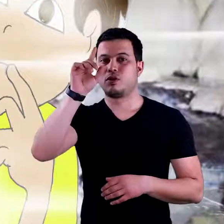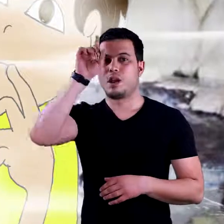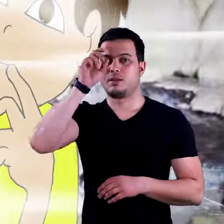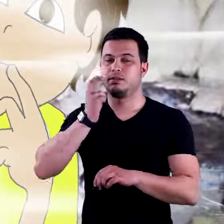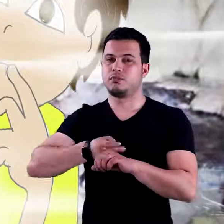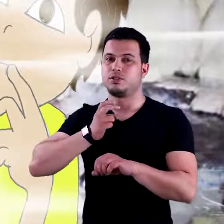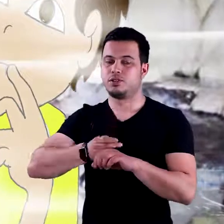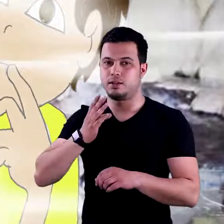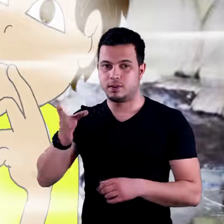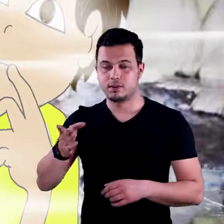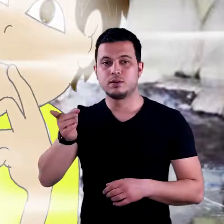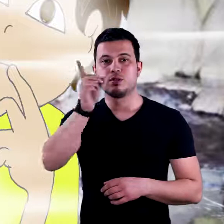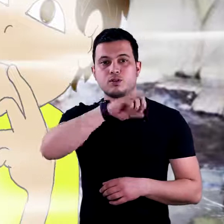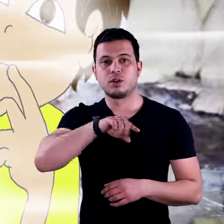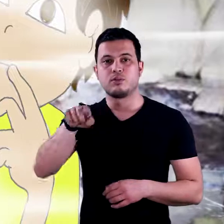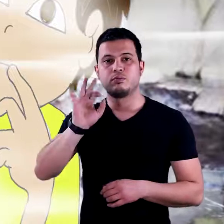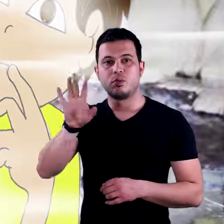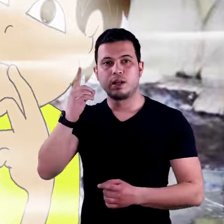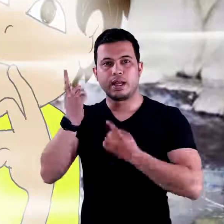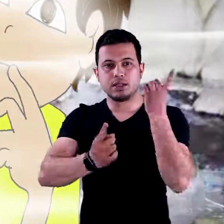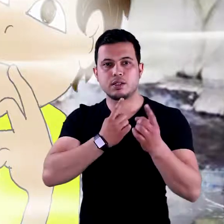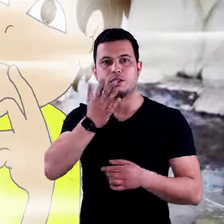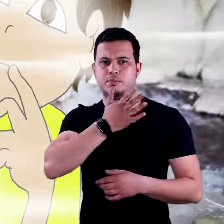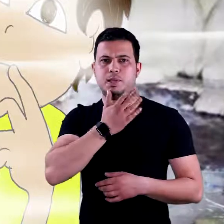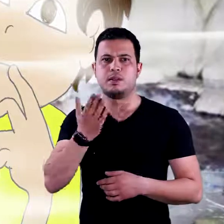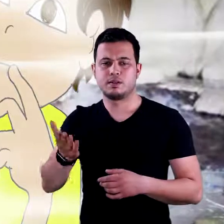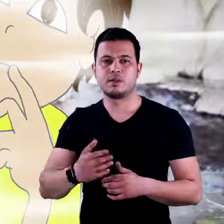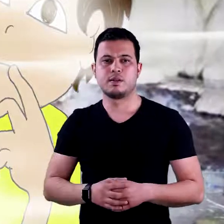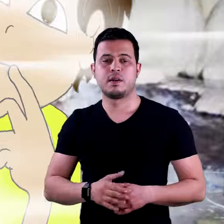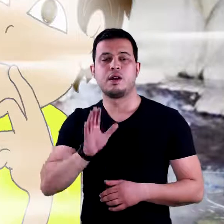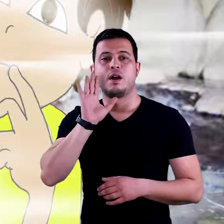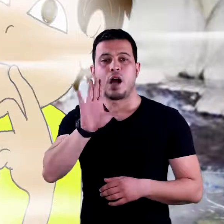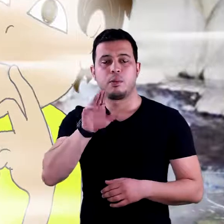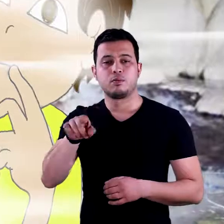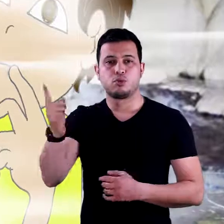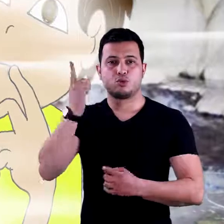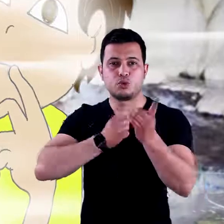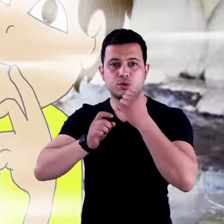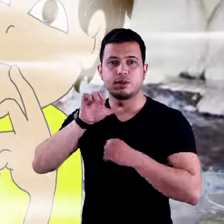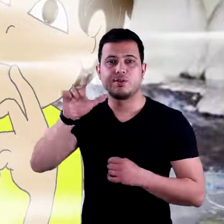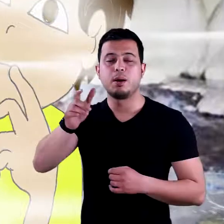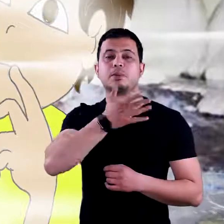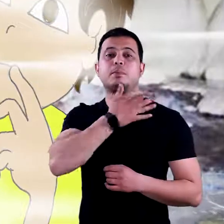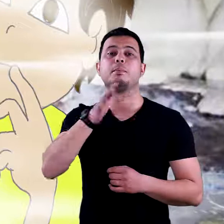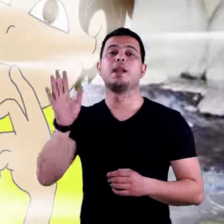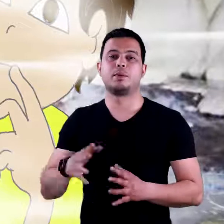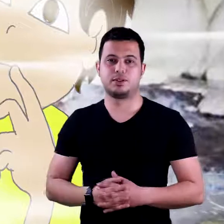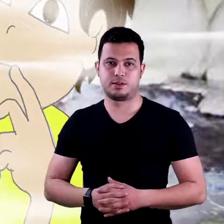akıllıydı. Aslında böyle ilginç şeyleri hep bilirdi. Ama bu sorunun cevabını